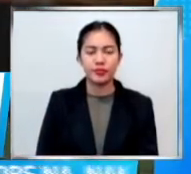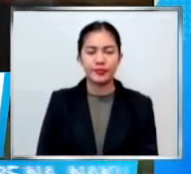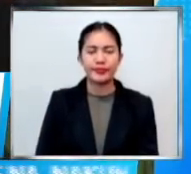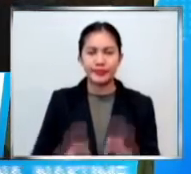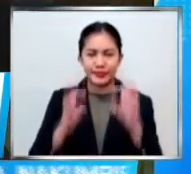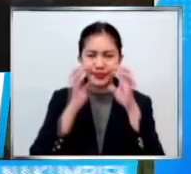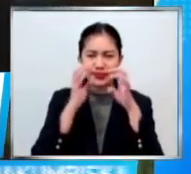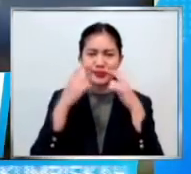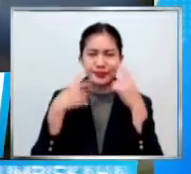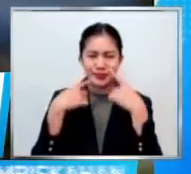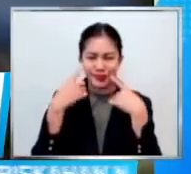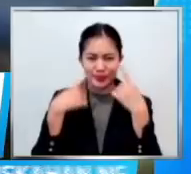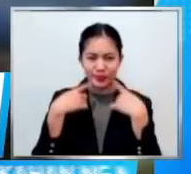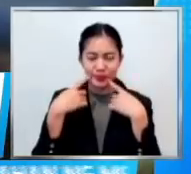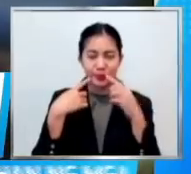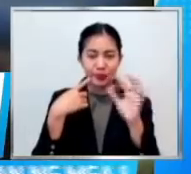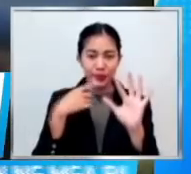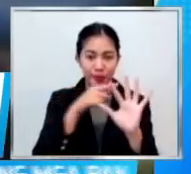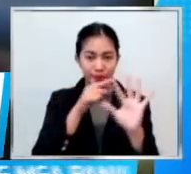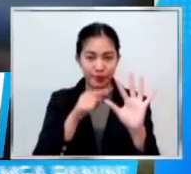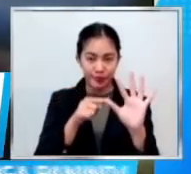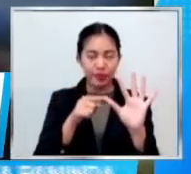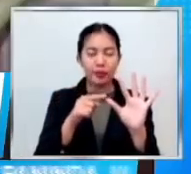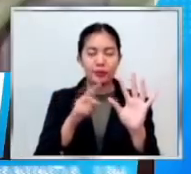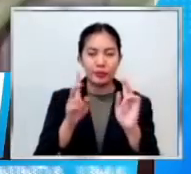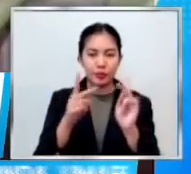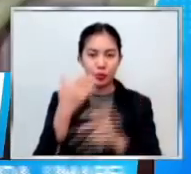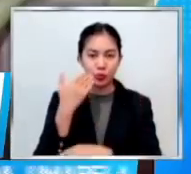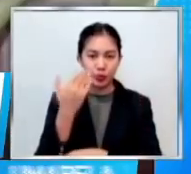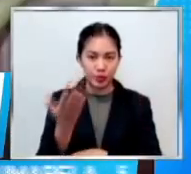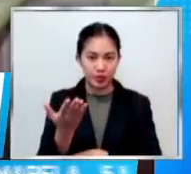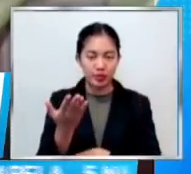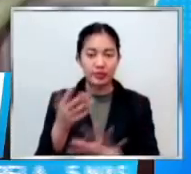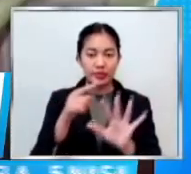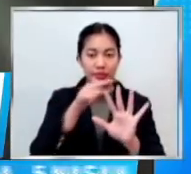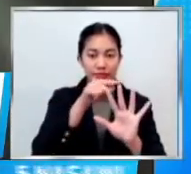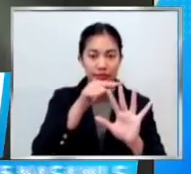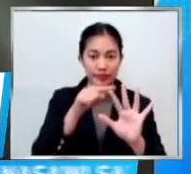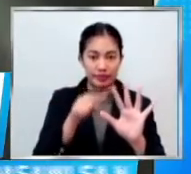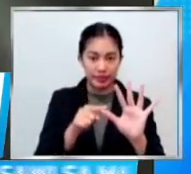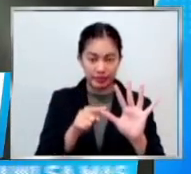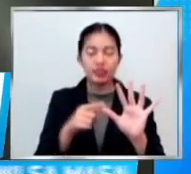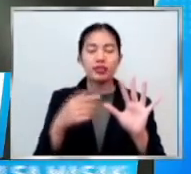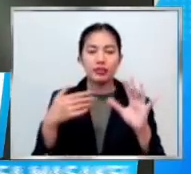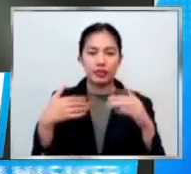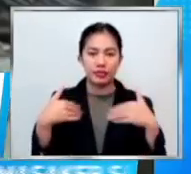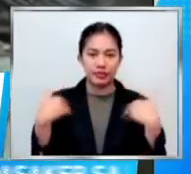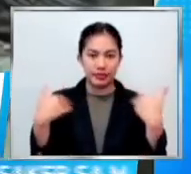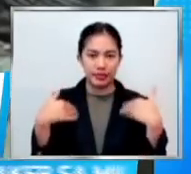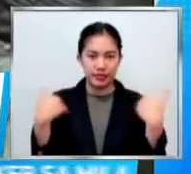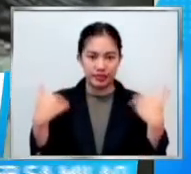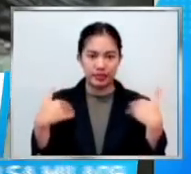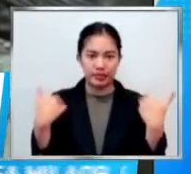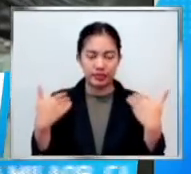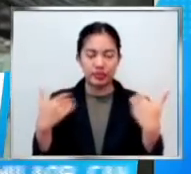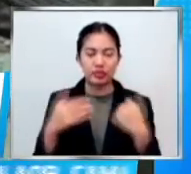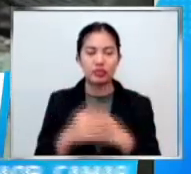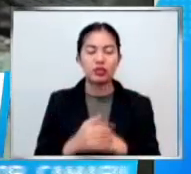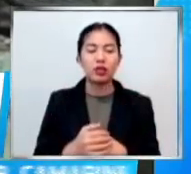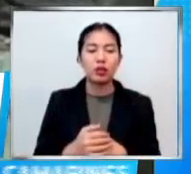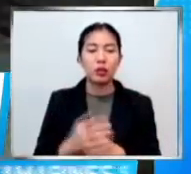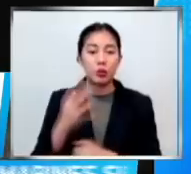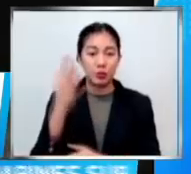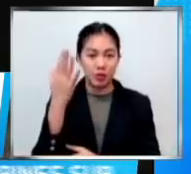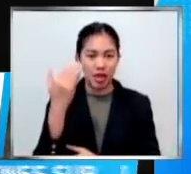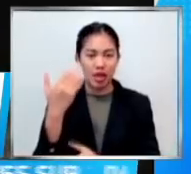Patay ang 5 katao kasama ang 3 minor de edad habang nananatiling kritikal ang isa pang 7 taong gulang na bata matapos ang nangyaring massacre sa Milaor,